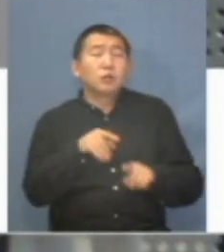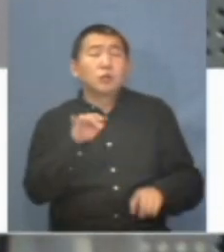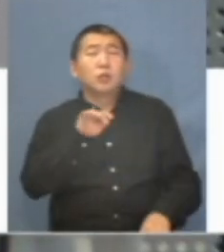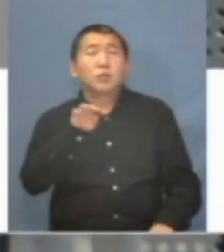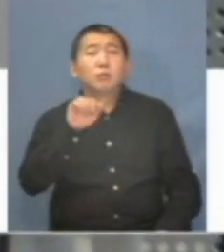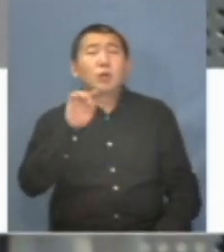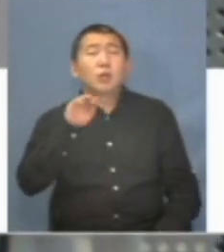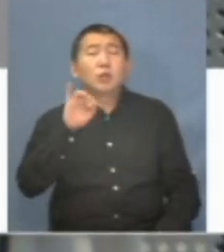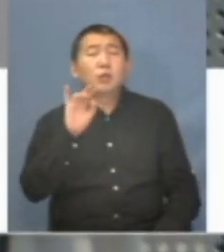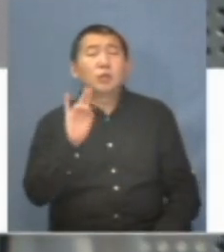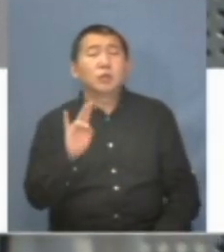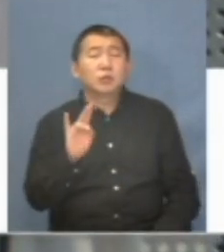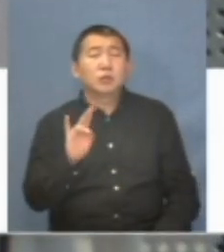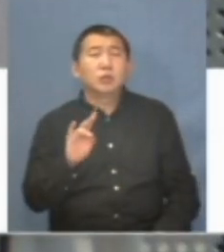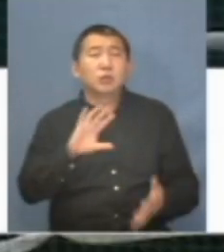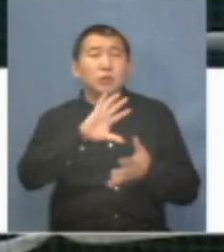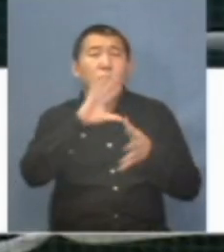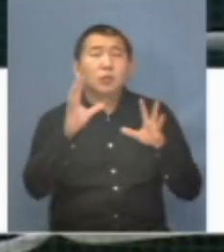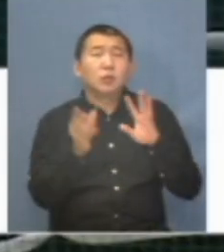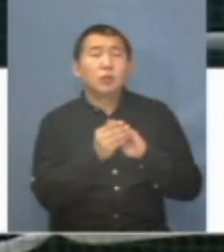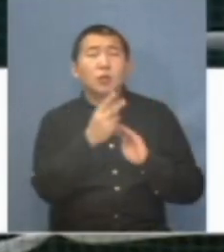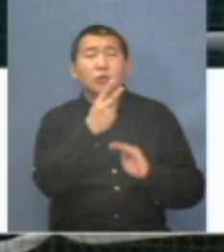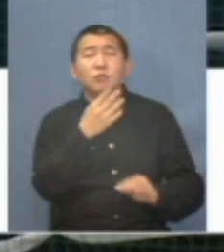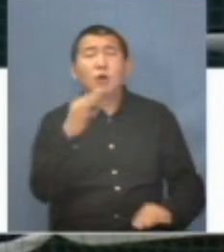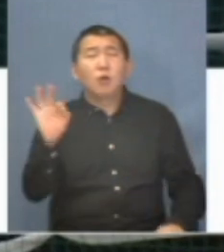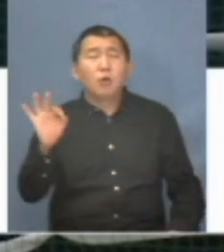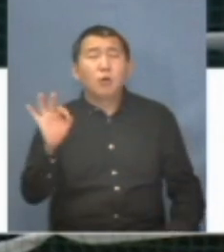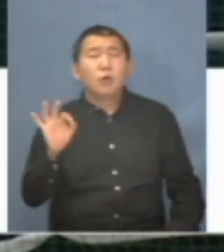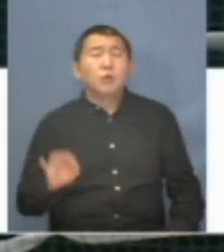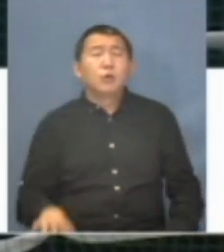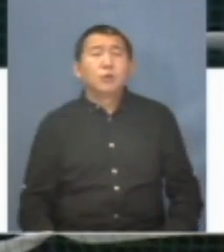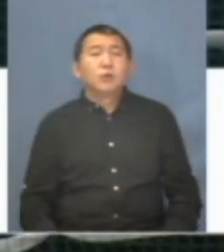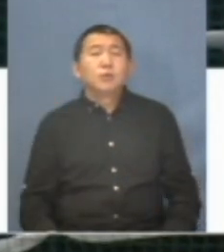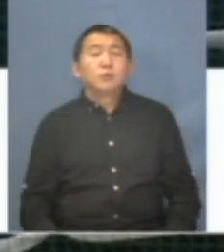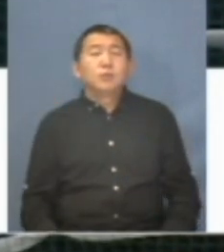Борисюк кездесті. Қорытынды есеп 2-0. Ресейден келген Петр